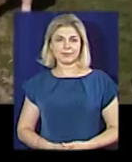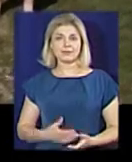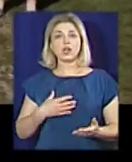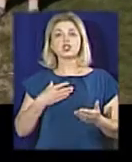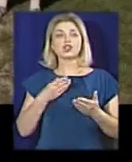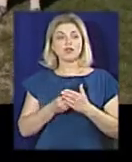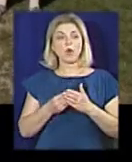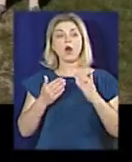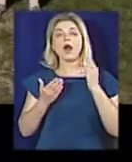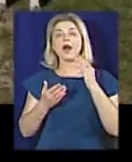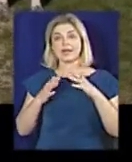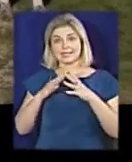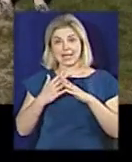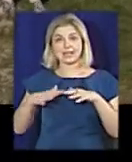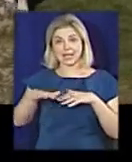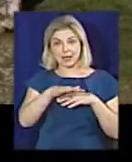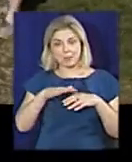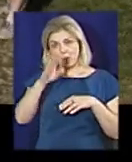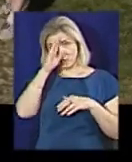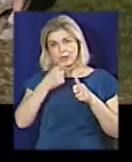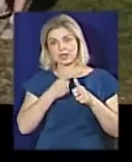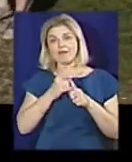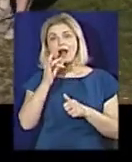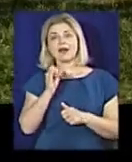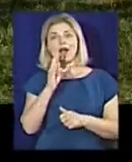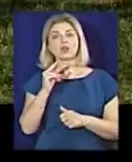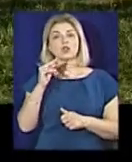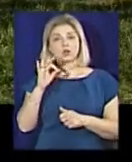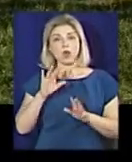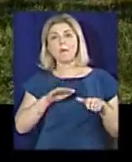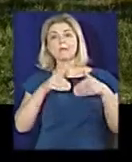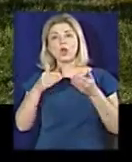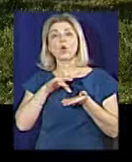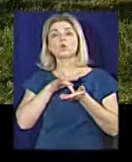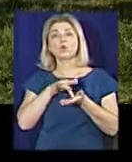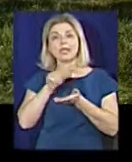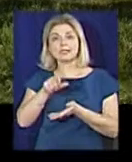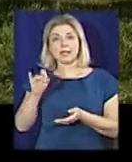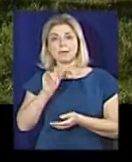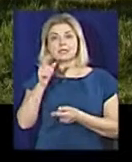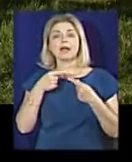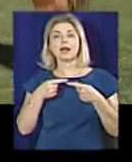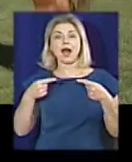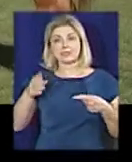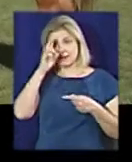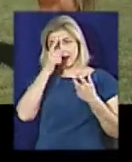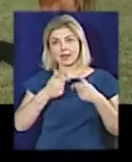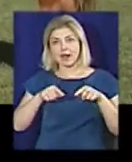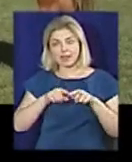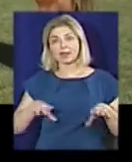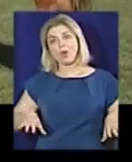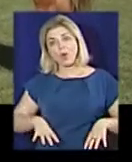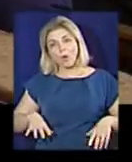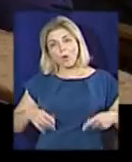Свою садибу литовець Янош Койрис називає ранчо і пропонує туристам із різних країн помилуватися природою, покататися на конях,